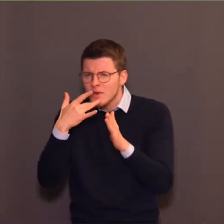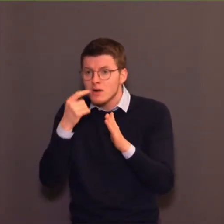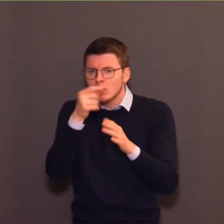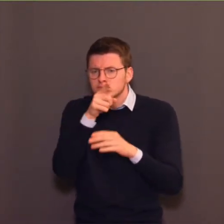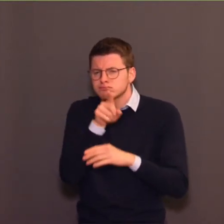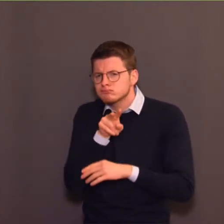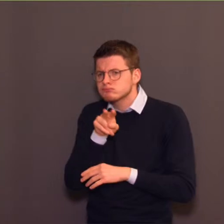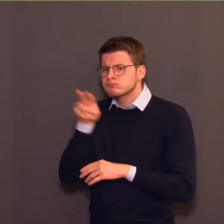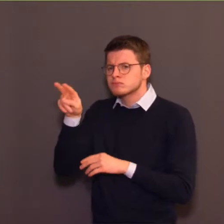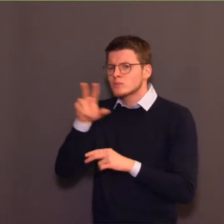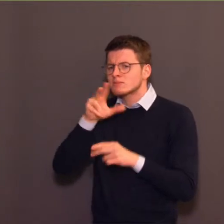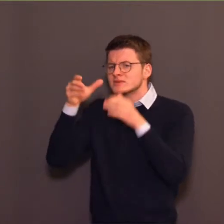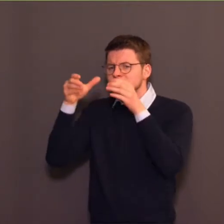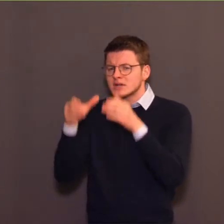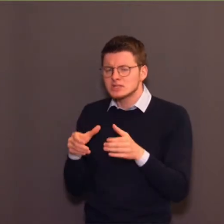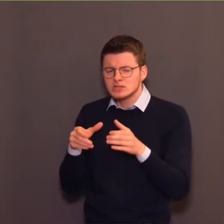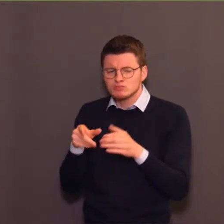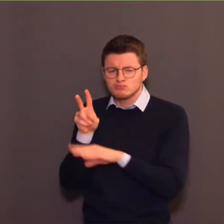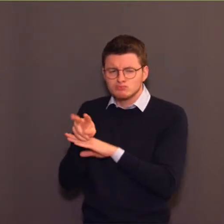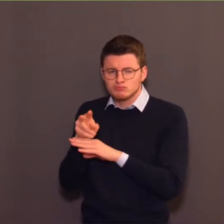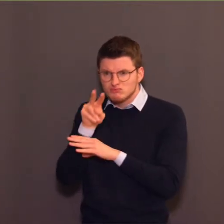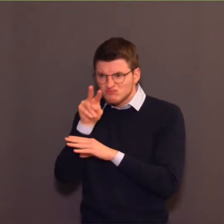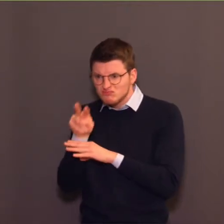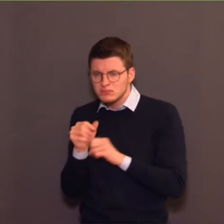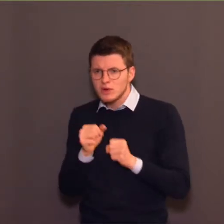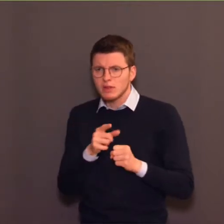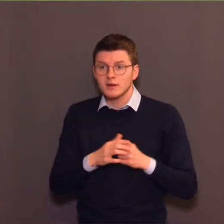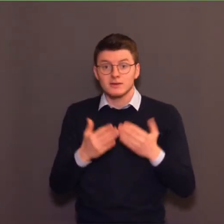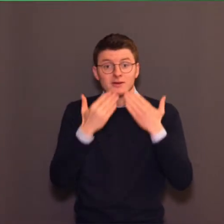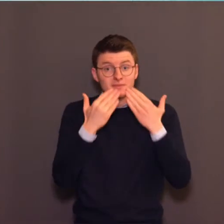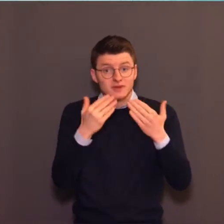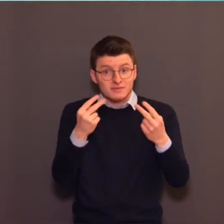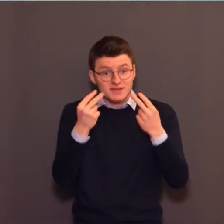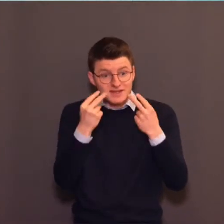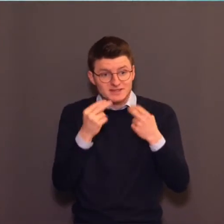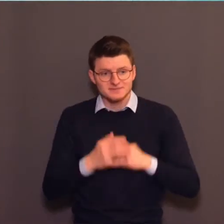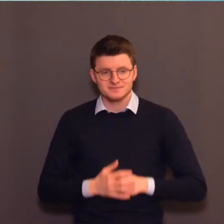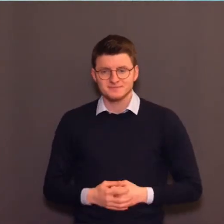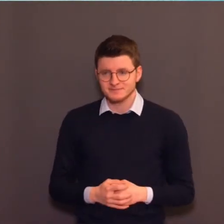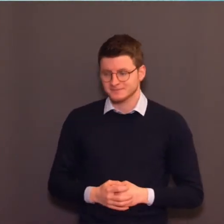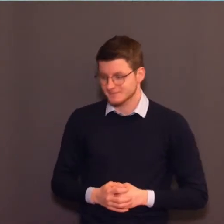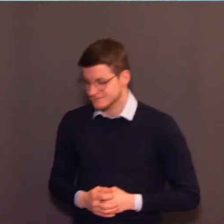op deze website. Dank u voor uw aandacht.